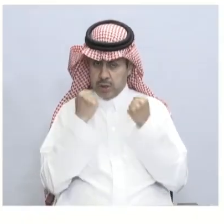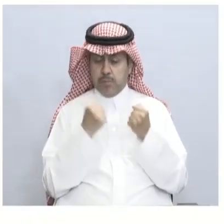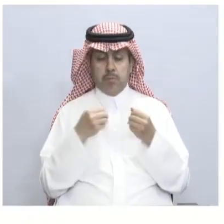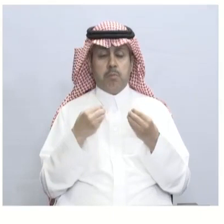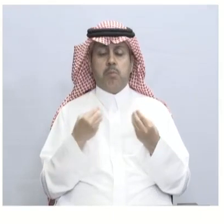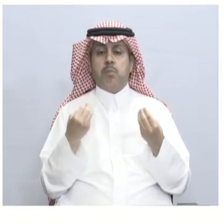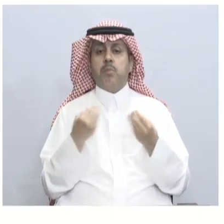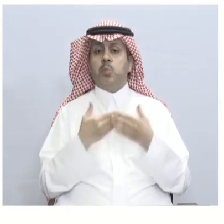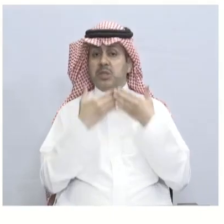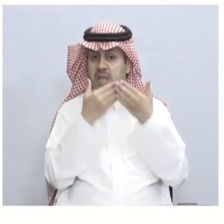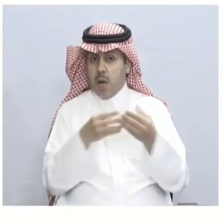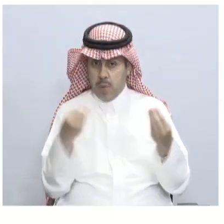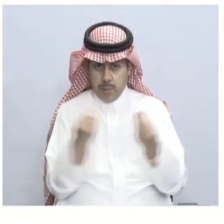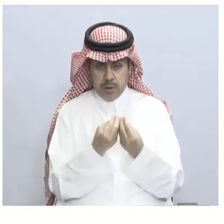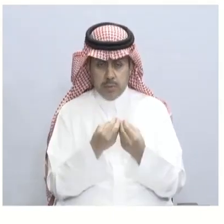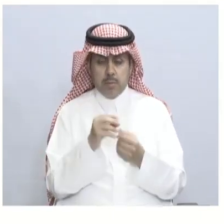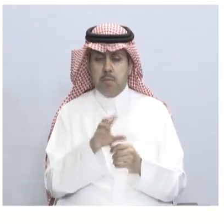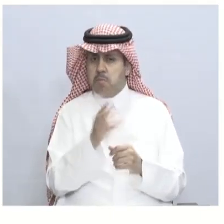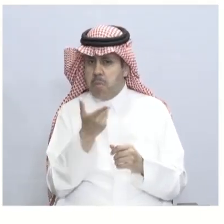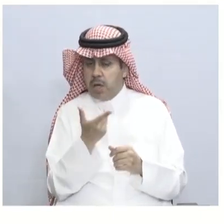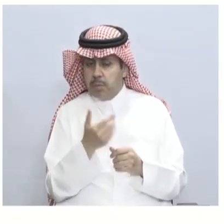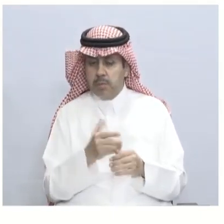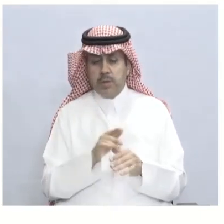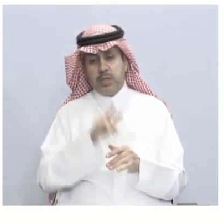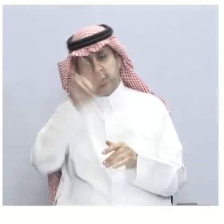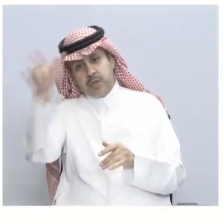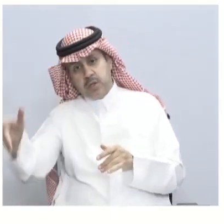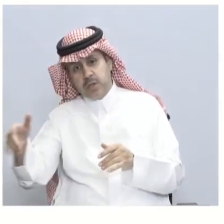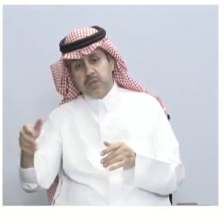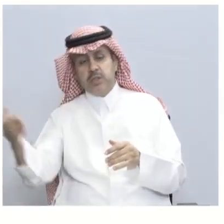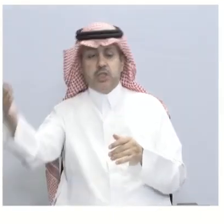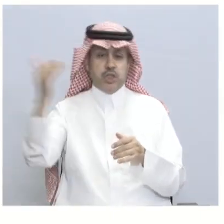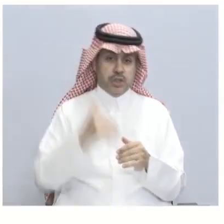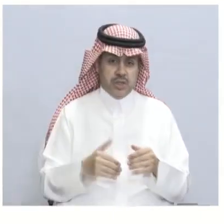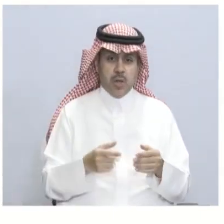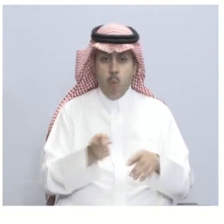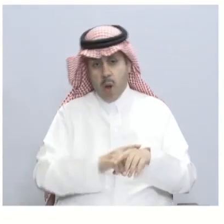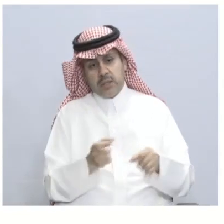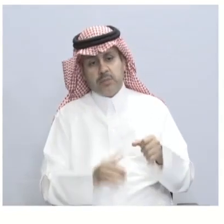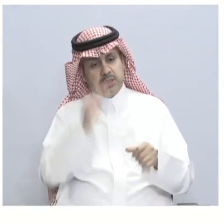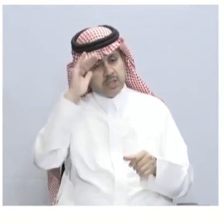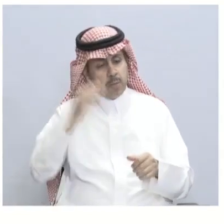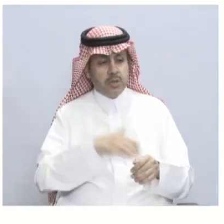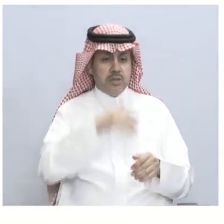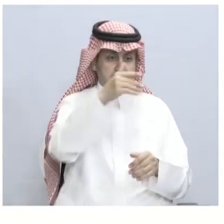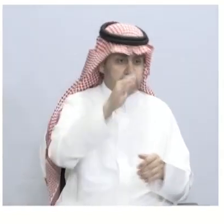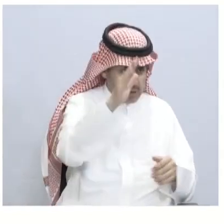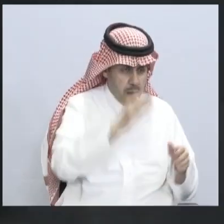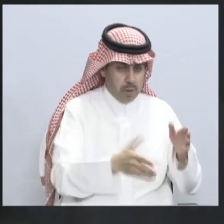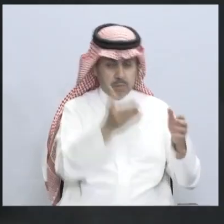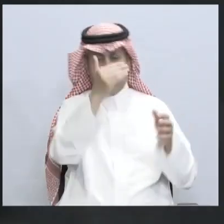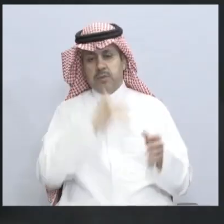مجموعتك ما رايكم في زياره الاقارب والاصدقاء والجيران لتهنئتهم بالعيد